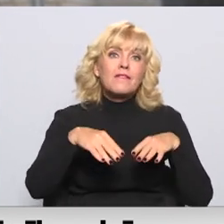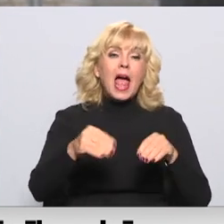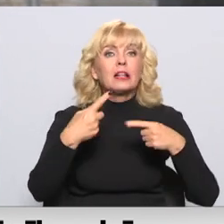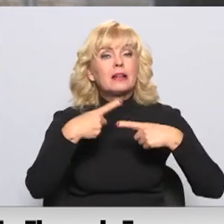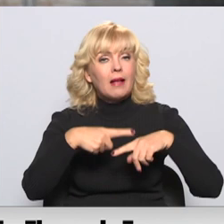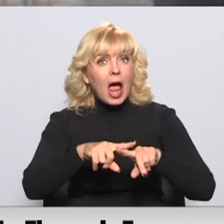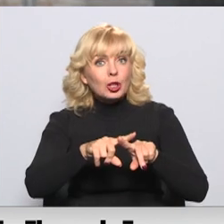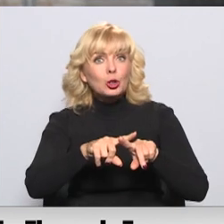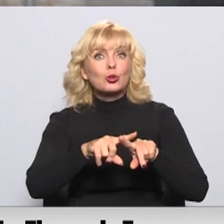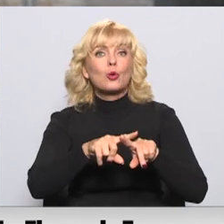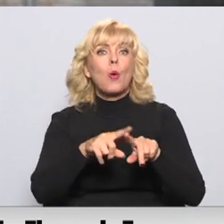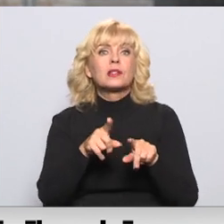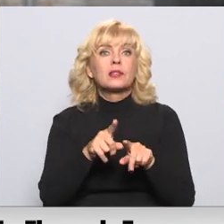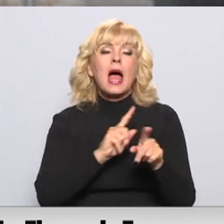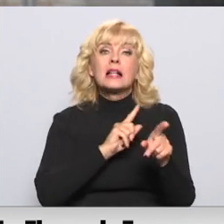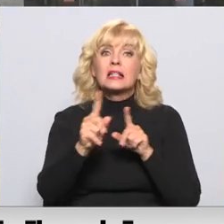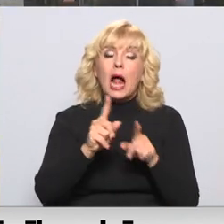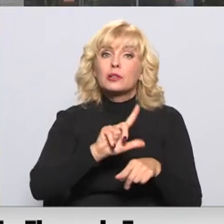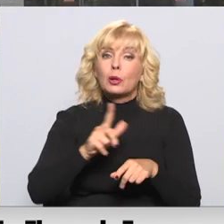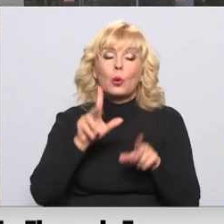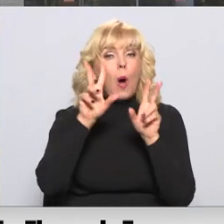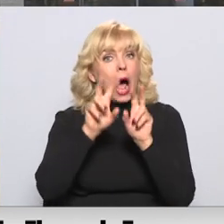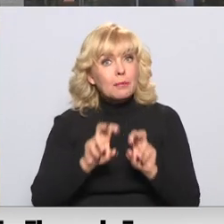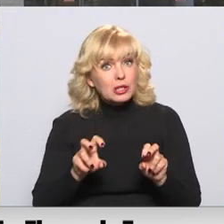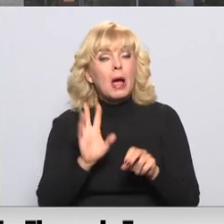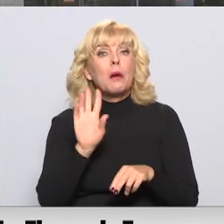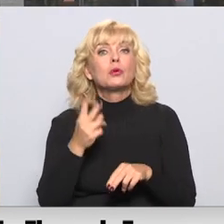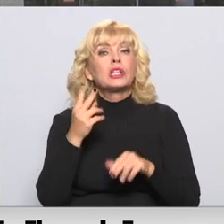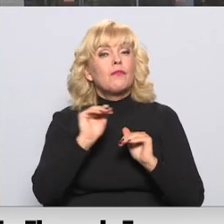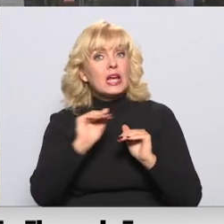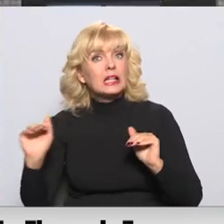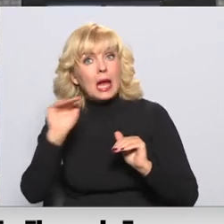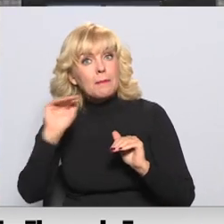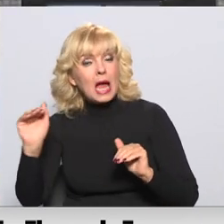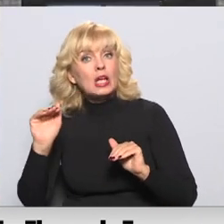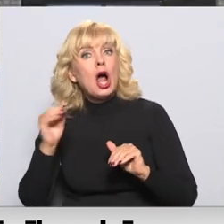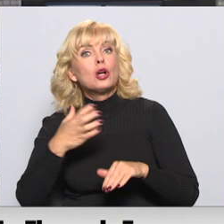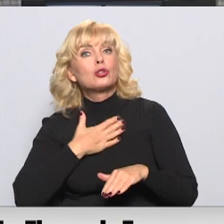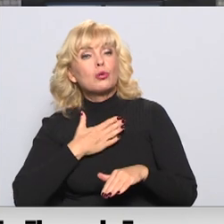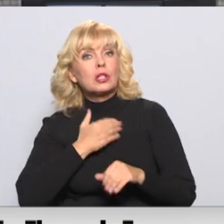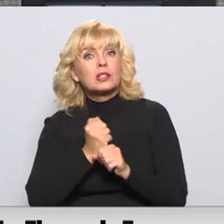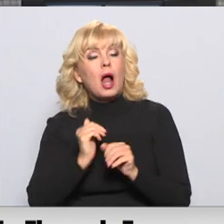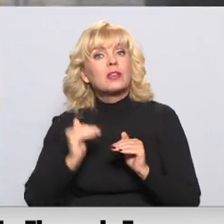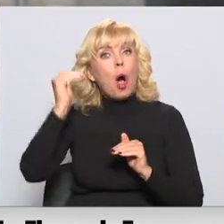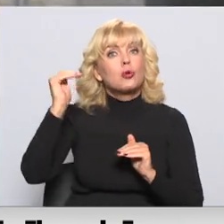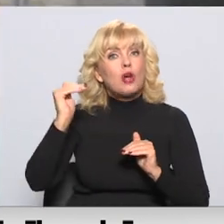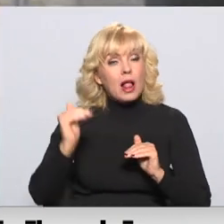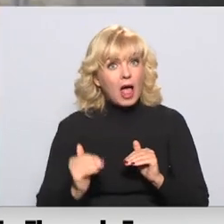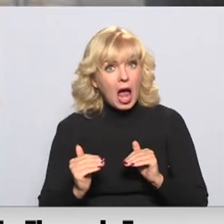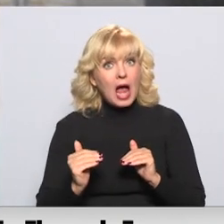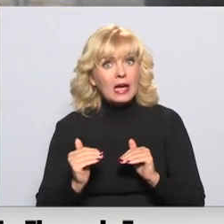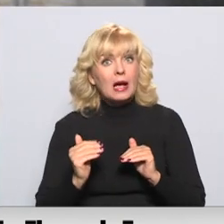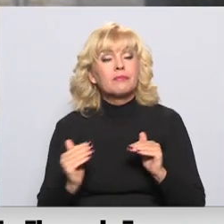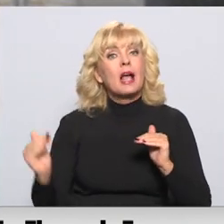tehniskos transporta līdzekļu apskati. Tāpat arī tur būs divi līmeņi, ja attiecīgi suņi strādās augšā, suņi strādās lejā, kad viņi, teiksim, ir